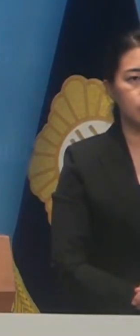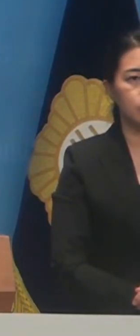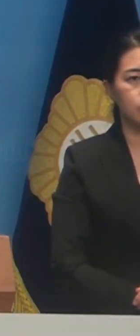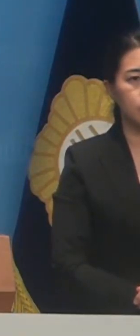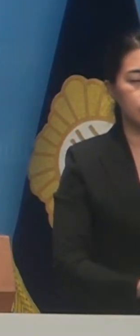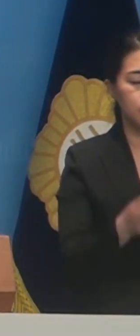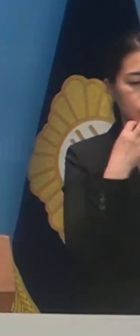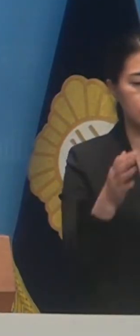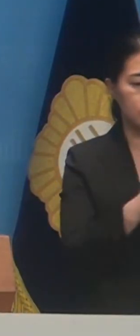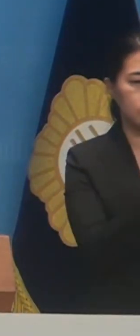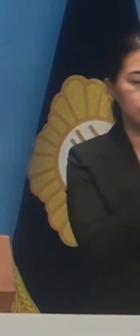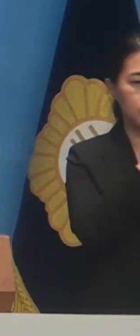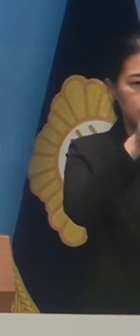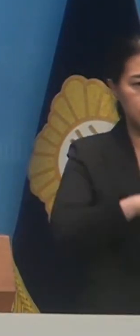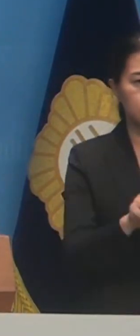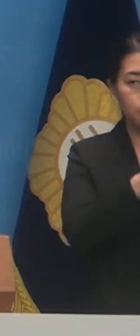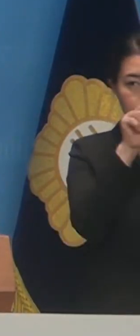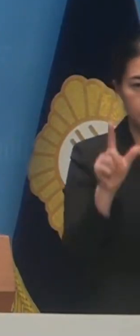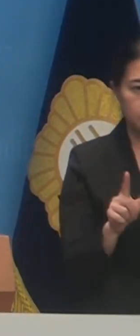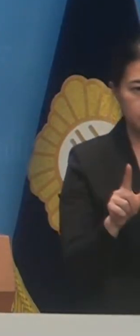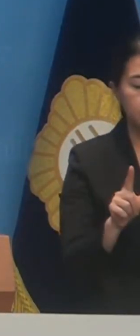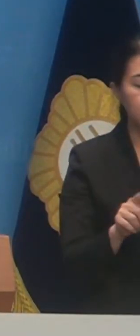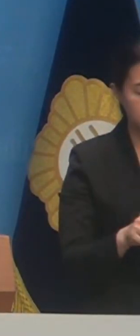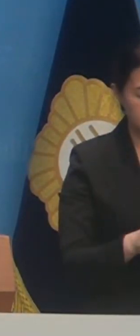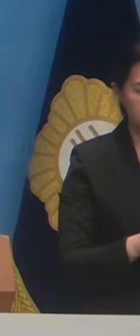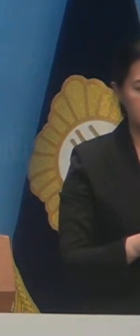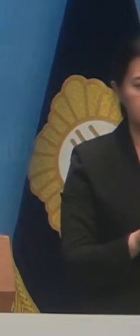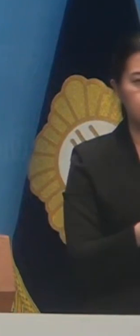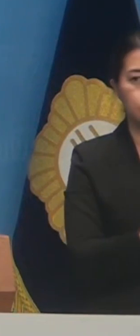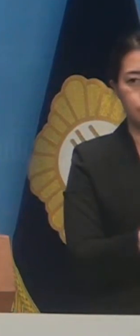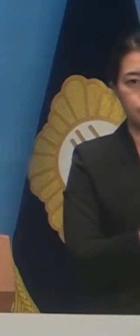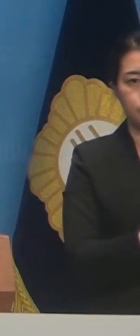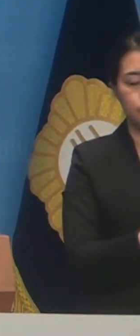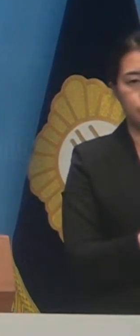네, 경기도 부천시에 살고 계시는 한